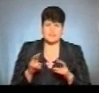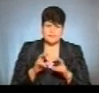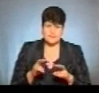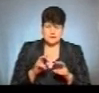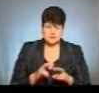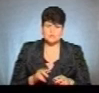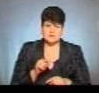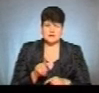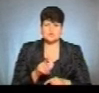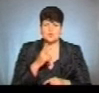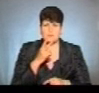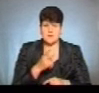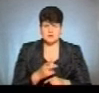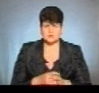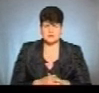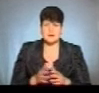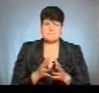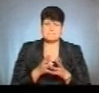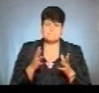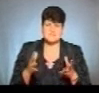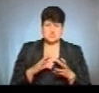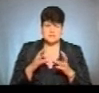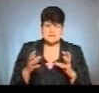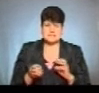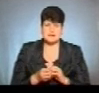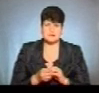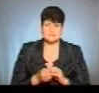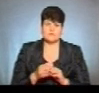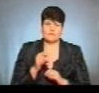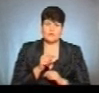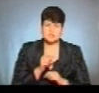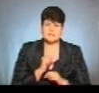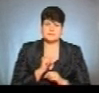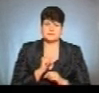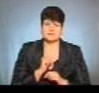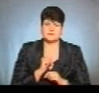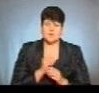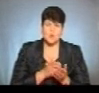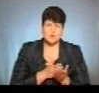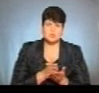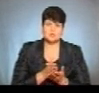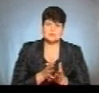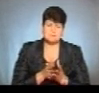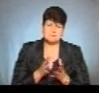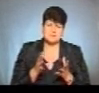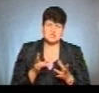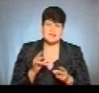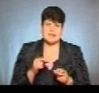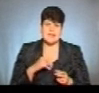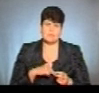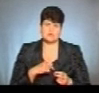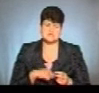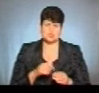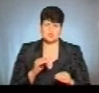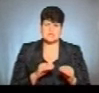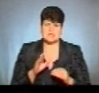аналізують те, що бачать. А більший загал, вони орієнтуються більше на емоційну